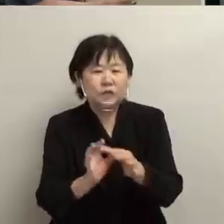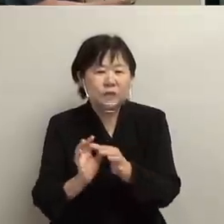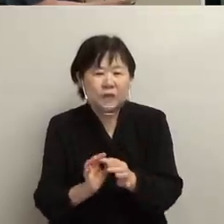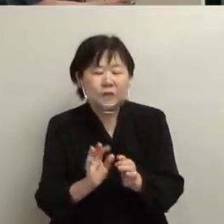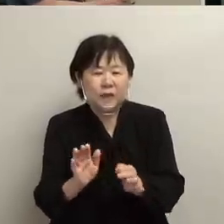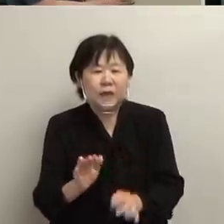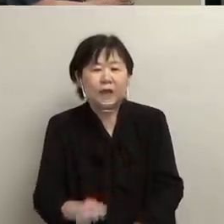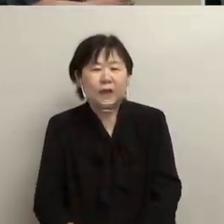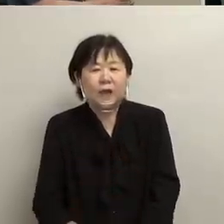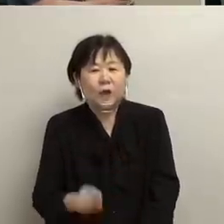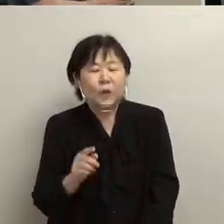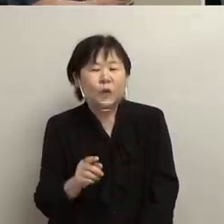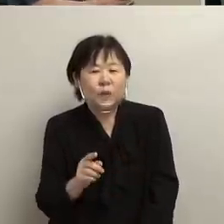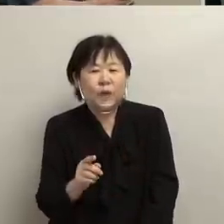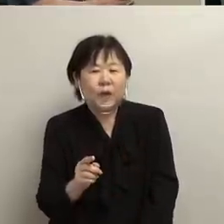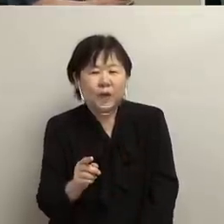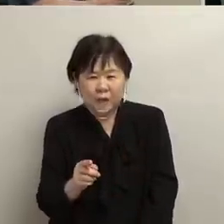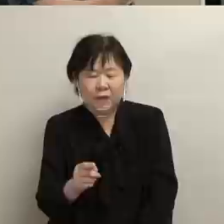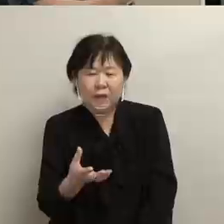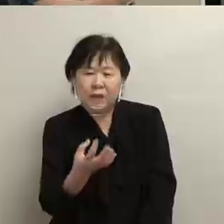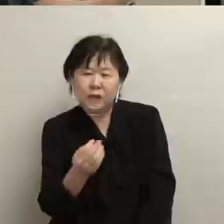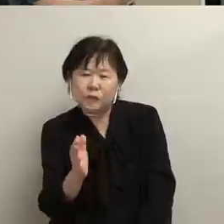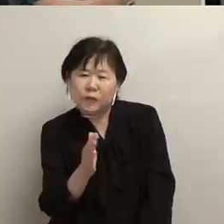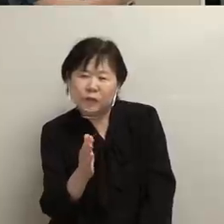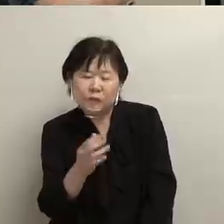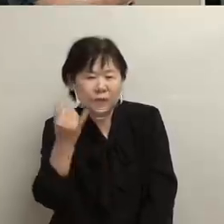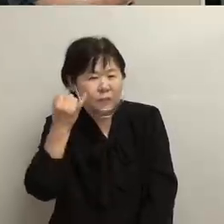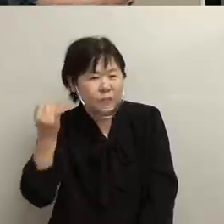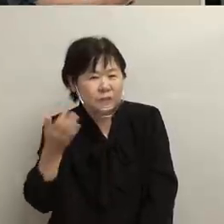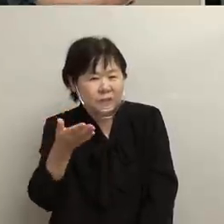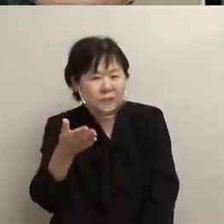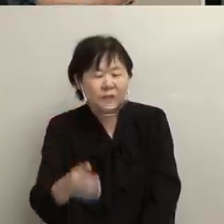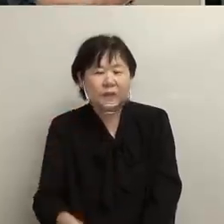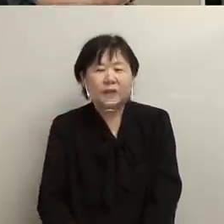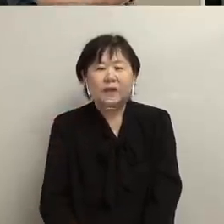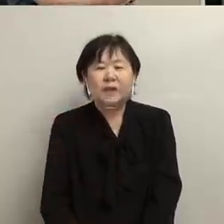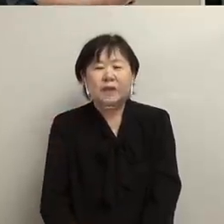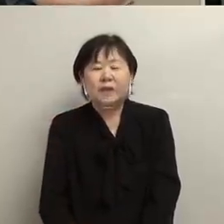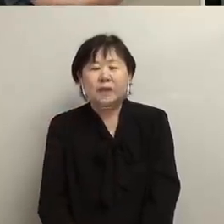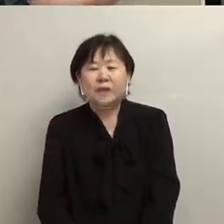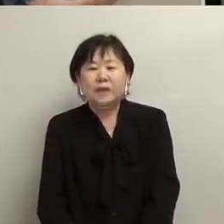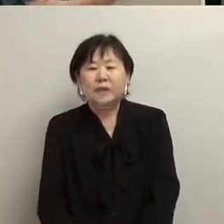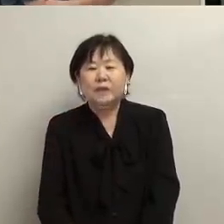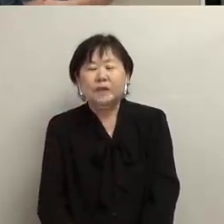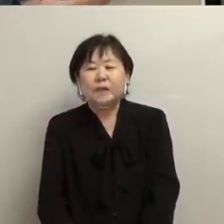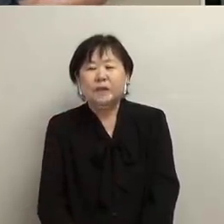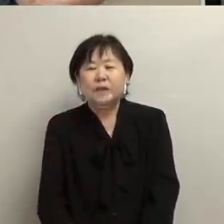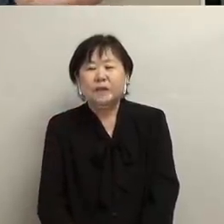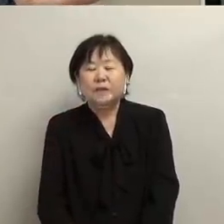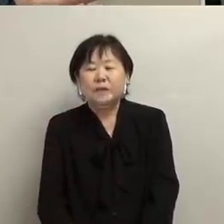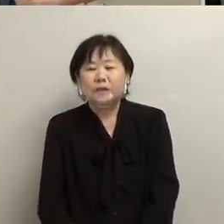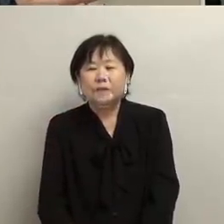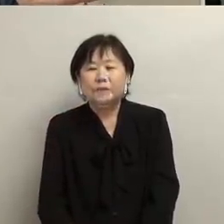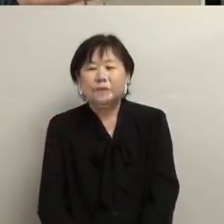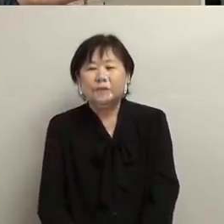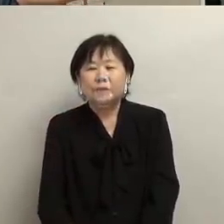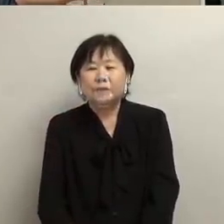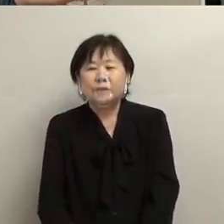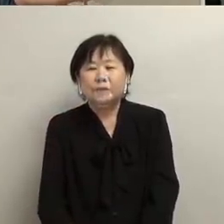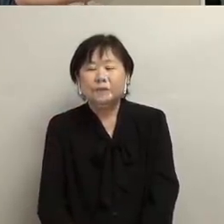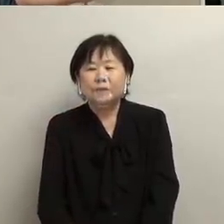んですが概ねこれはいくらソートこれがいかがでしょうかどなたか聞けばわかるのかを逃がさ分かります